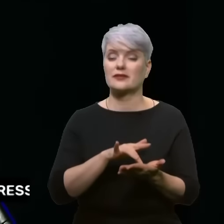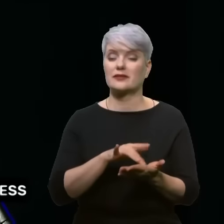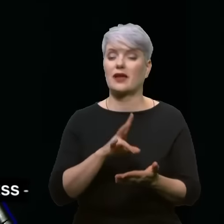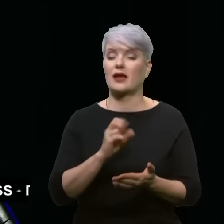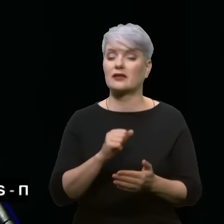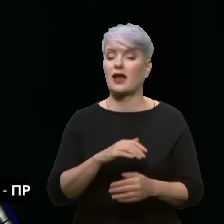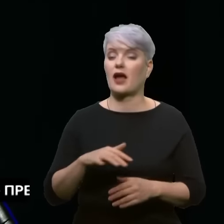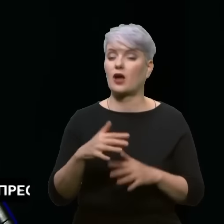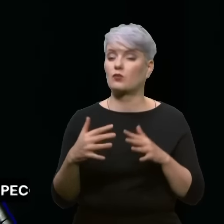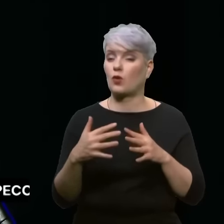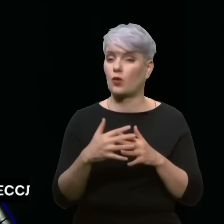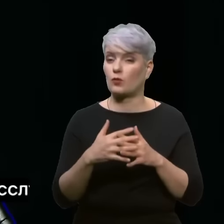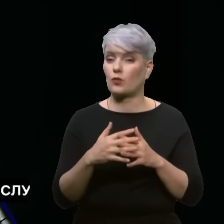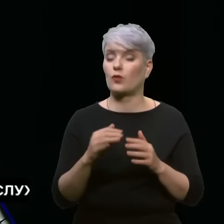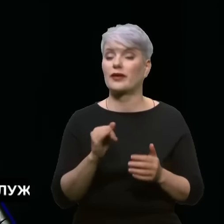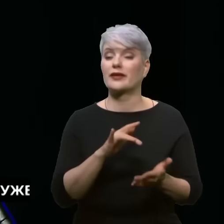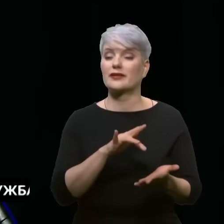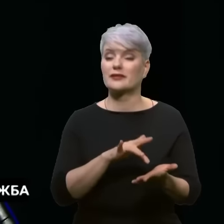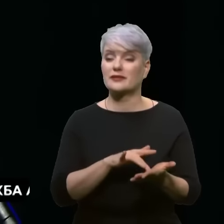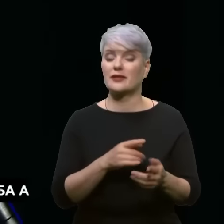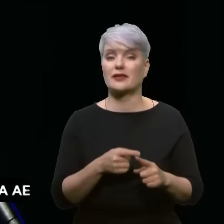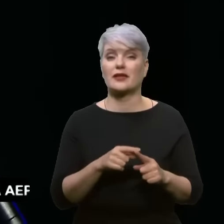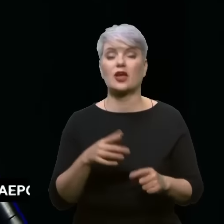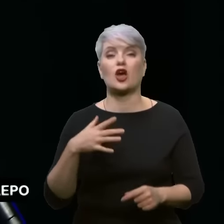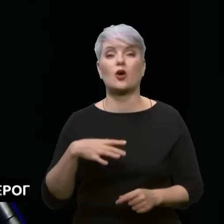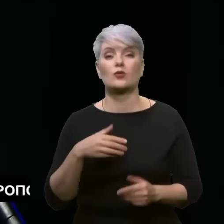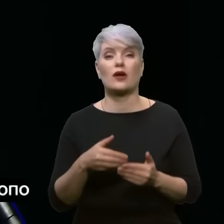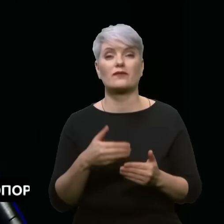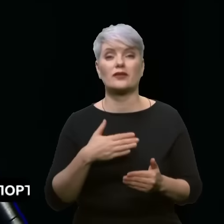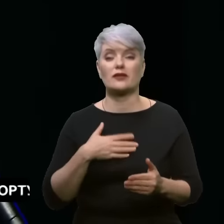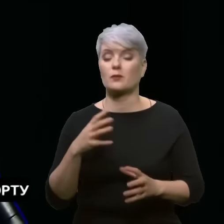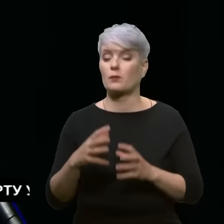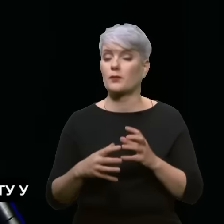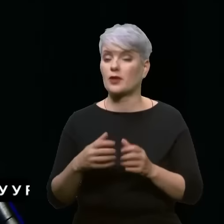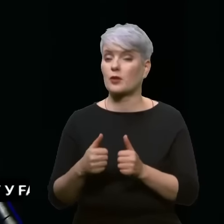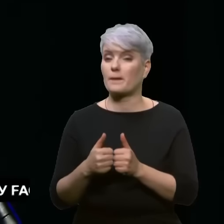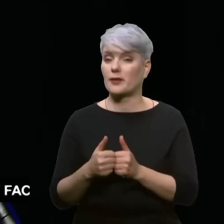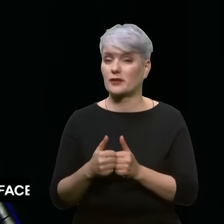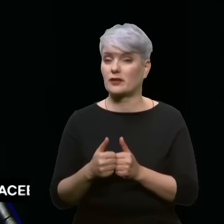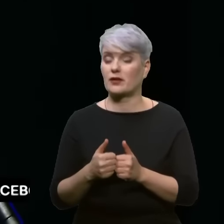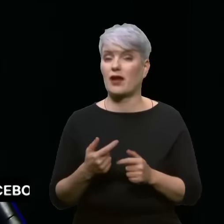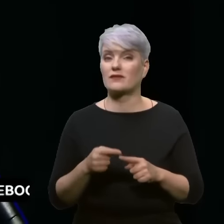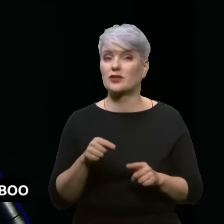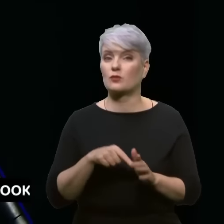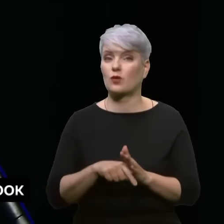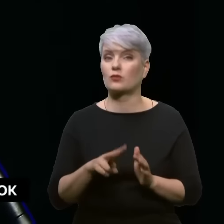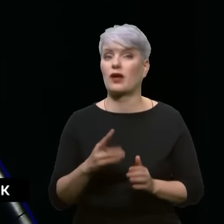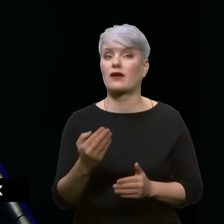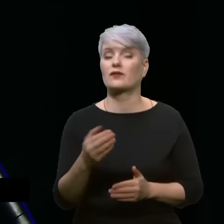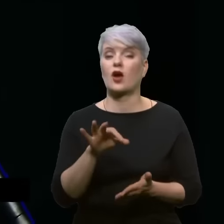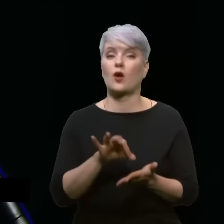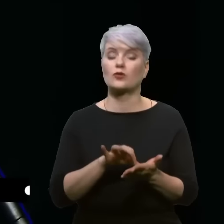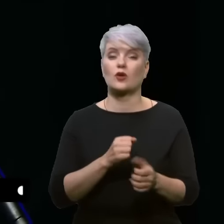поставлених цілей на полі бою і тих цілей, яких очікували від нас міжнародні партнери. У цьому контексті, як ви оцінюєте